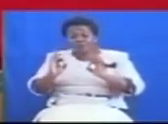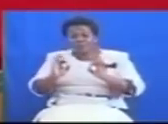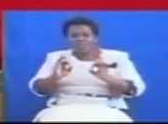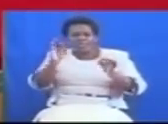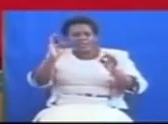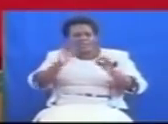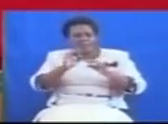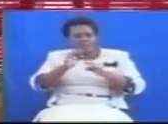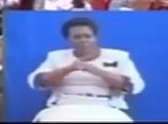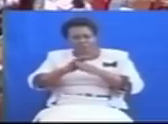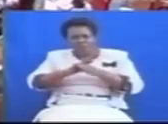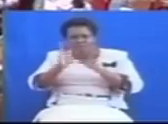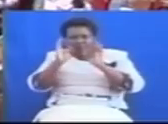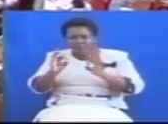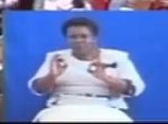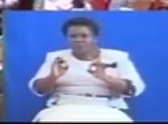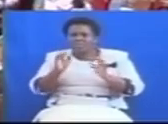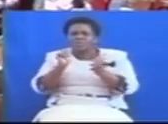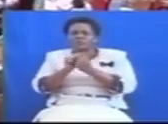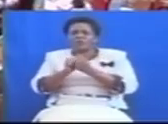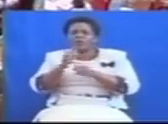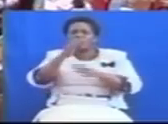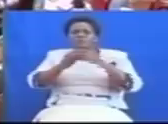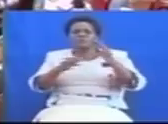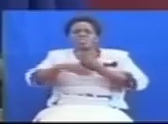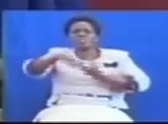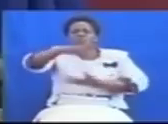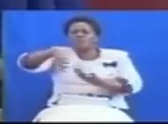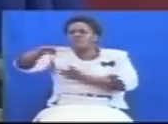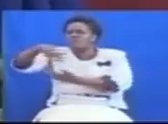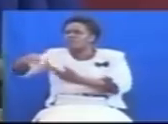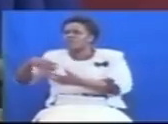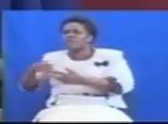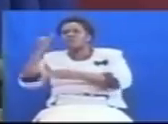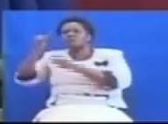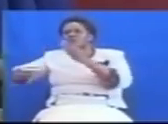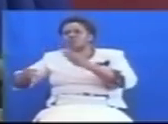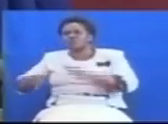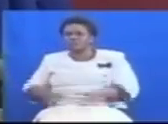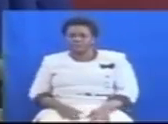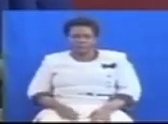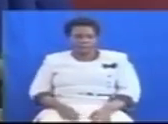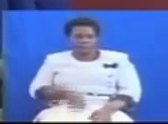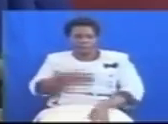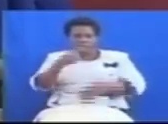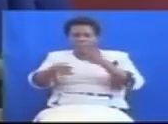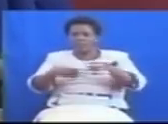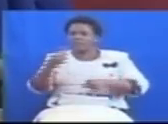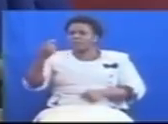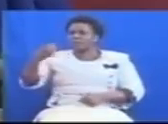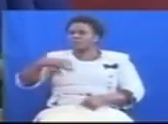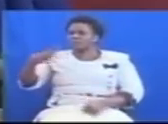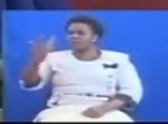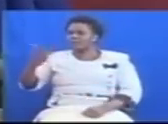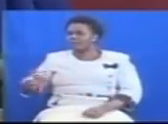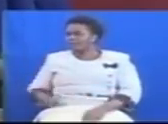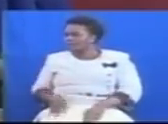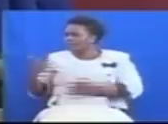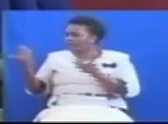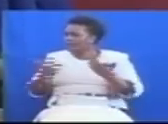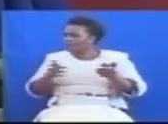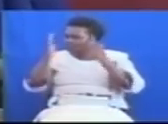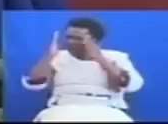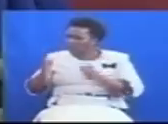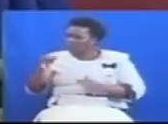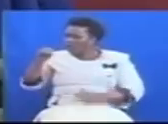halitakuwepo. Mheshimiwa bunge, tunaendelea na Wizara ya Maji. Mheshimiwa John Mnyika, mbunge wa